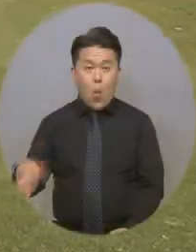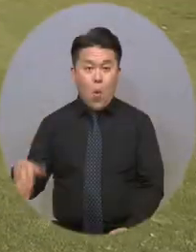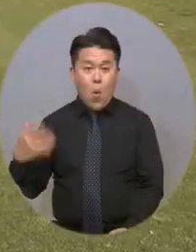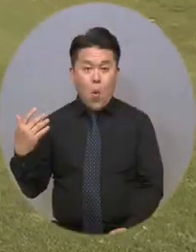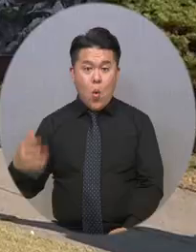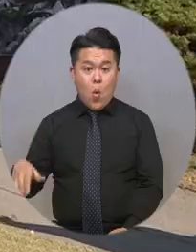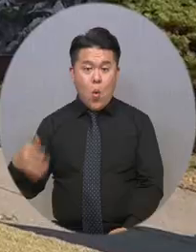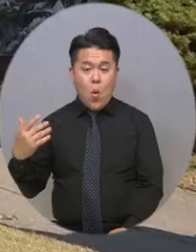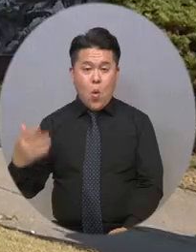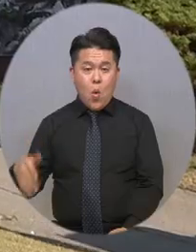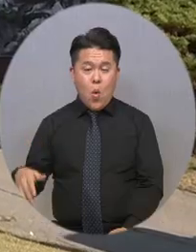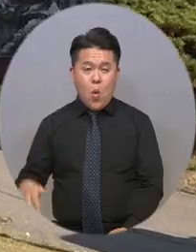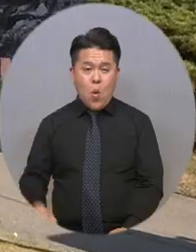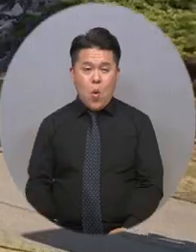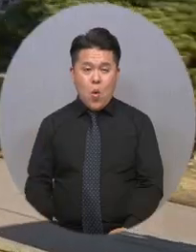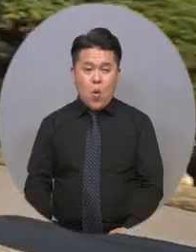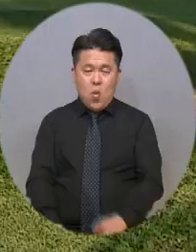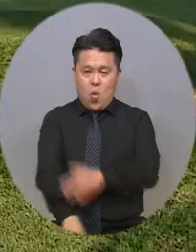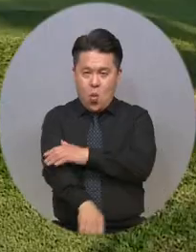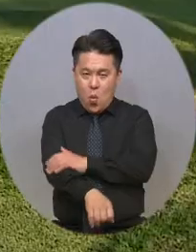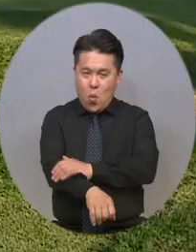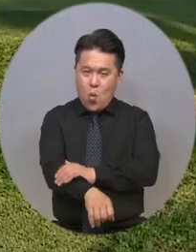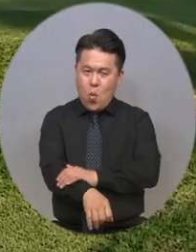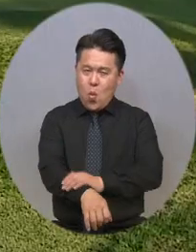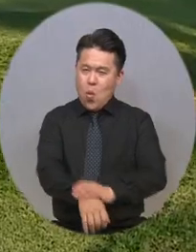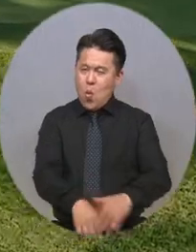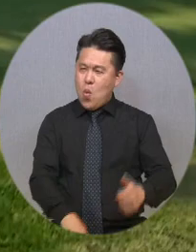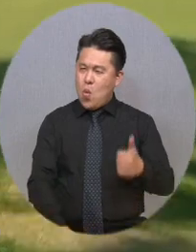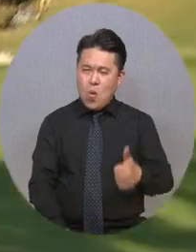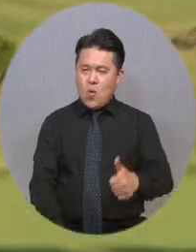아, 샷이다. 진짜 샷이다.